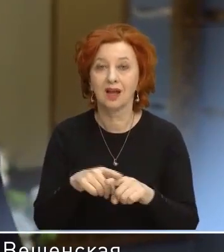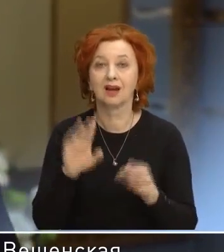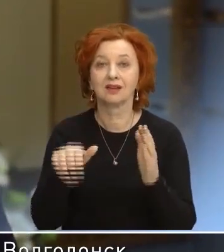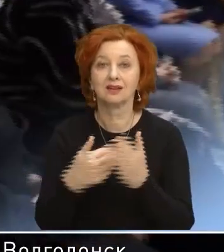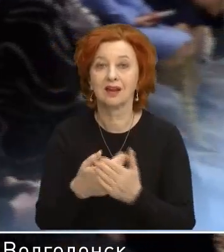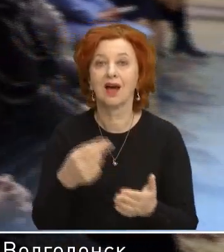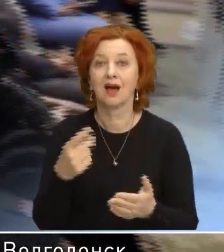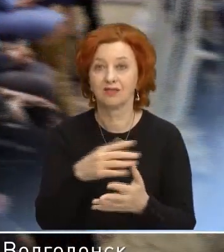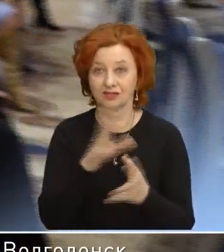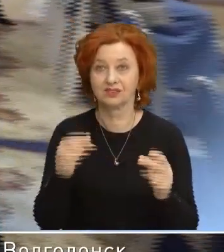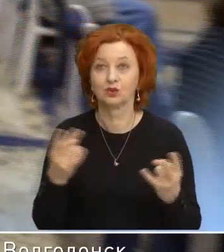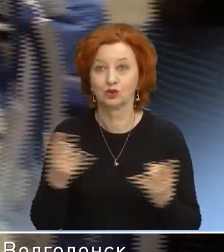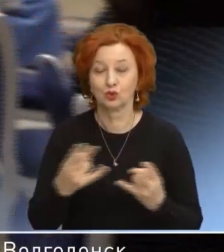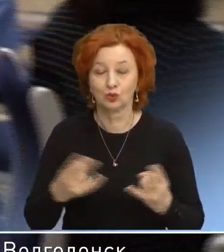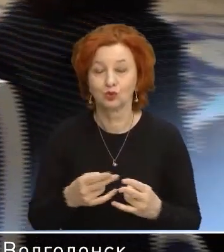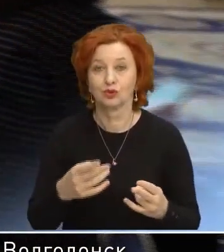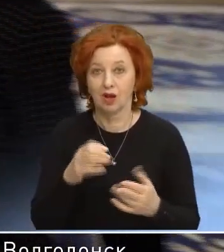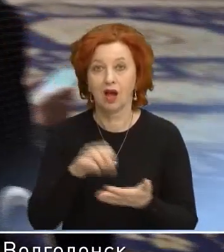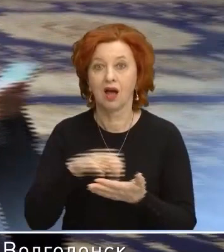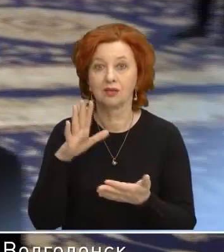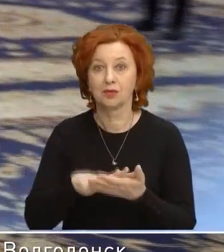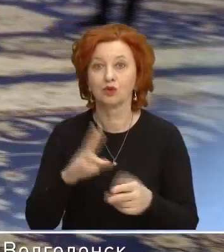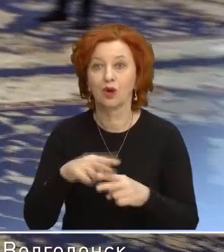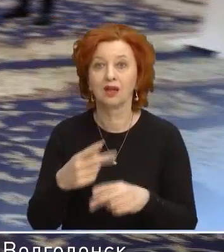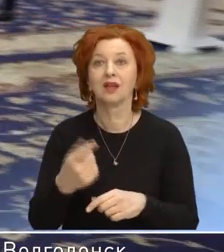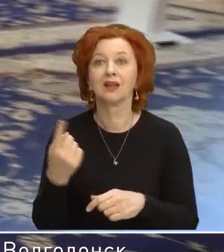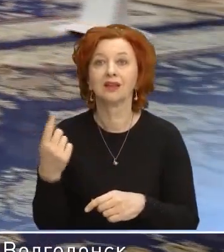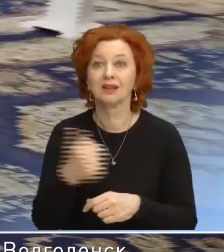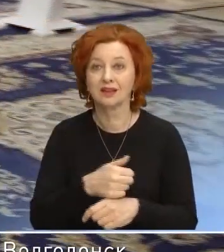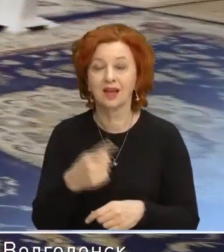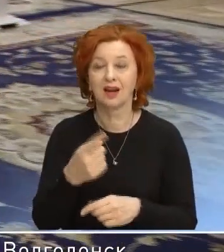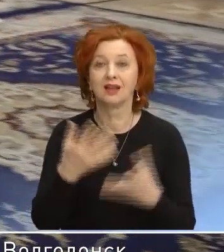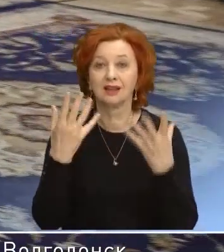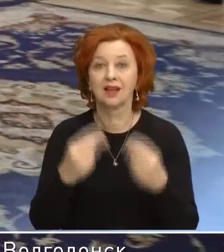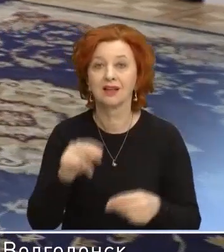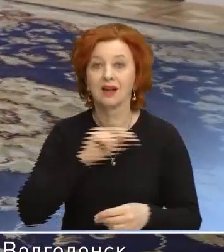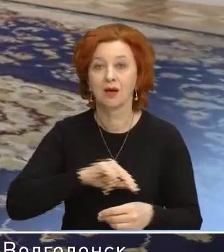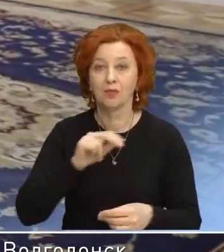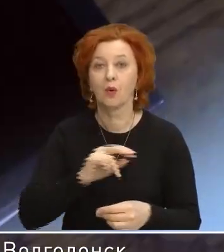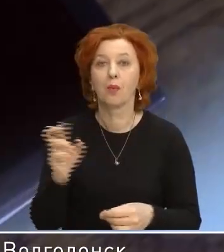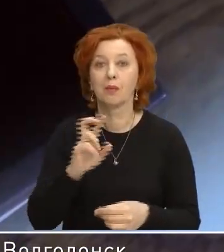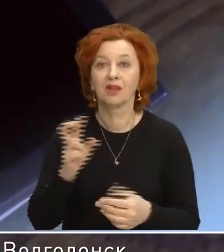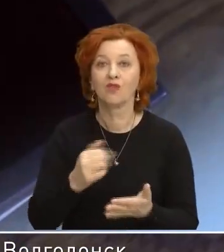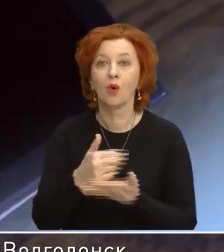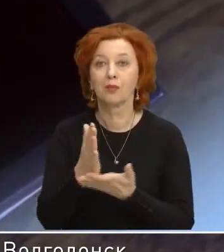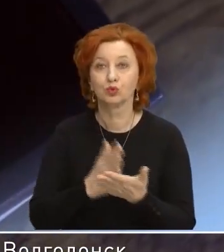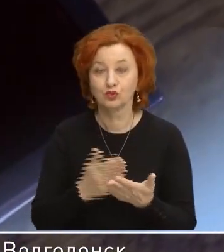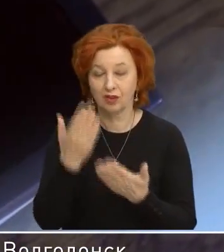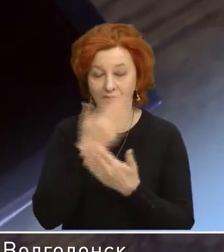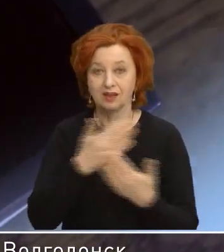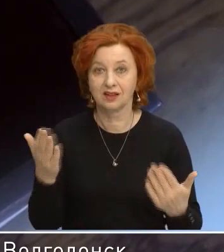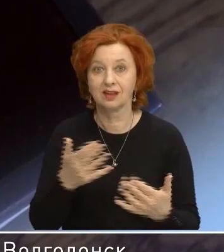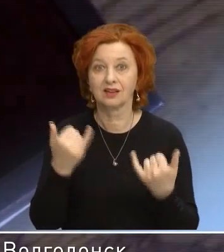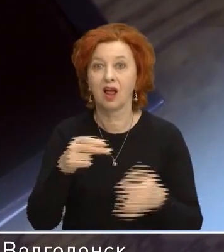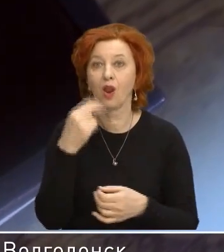всего населения. Отмечу, что на этой неделе в России отмечают День работников бытового обслуживания населения. На